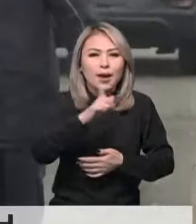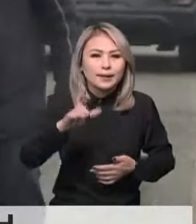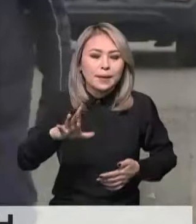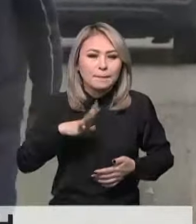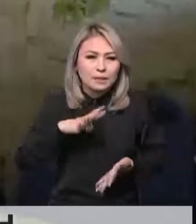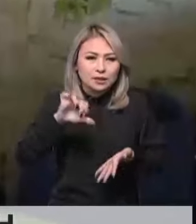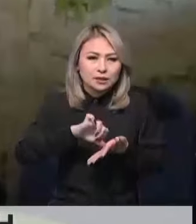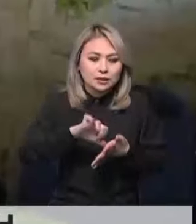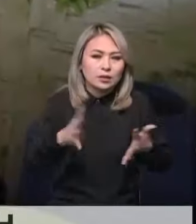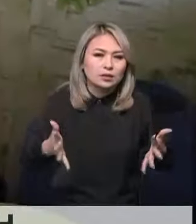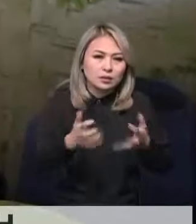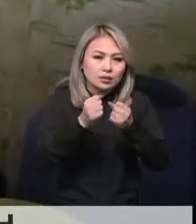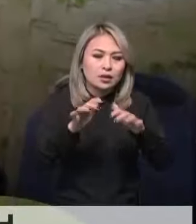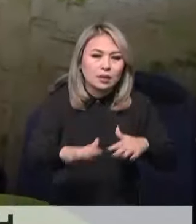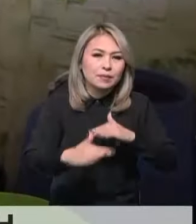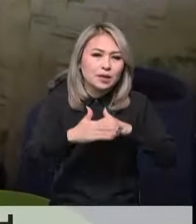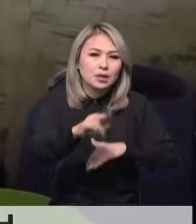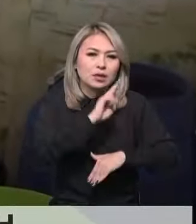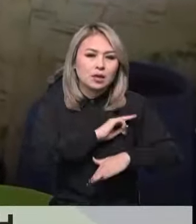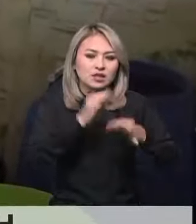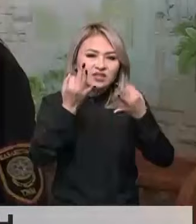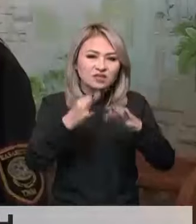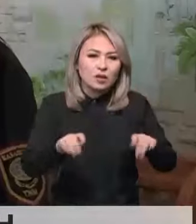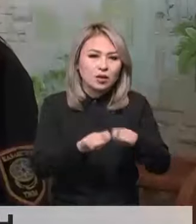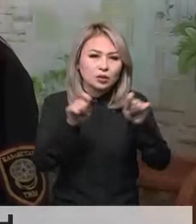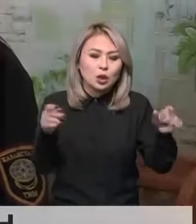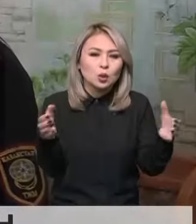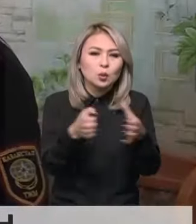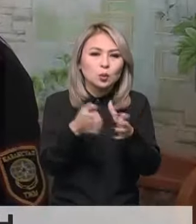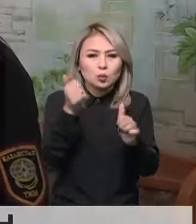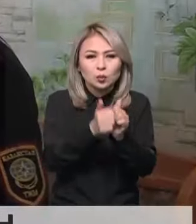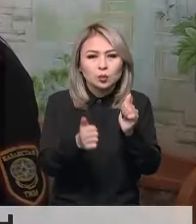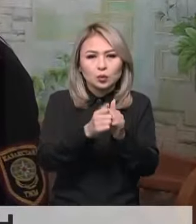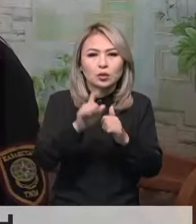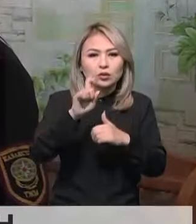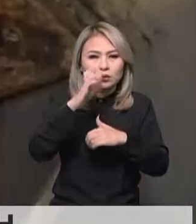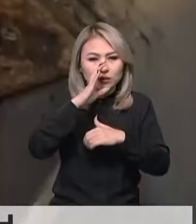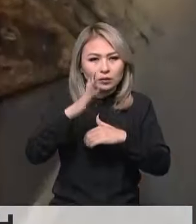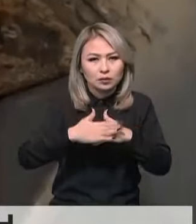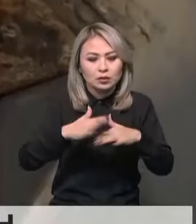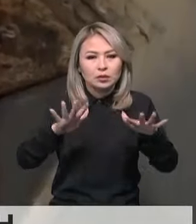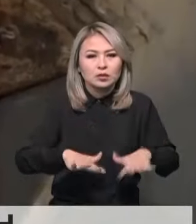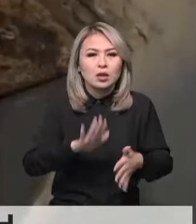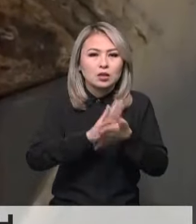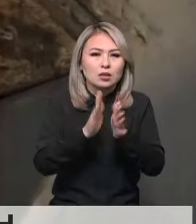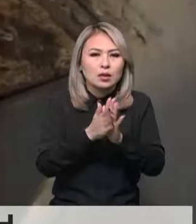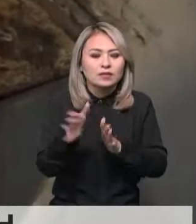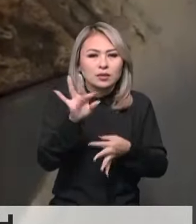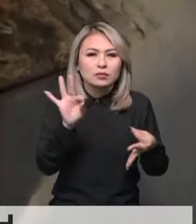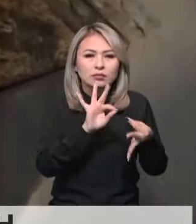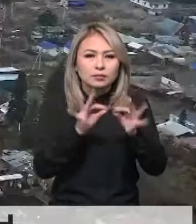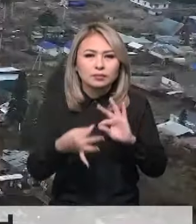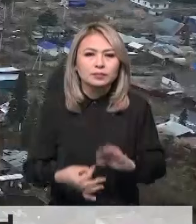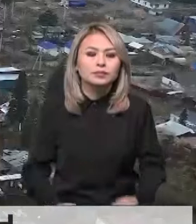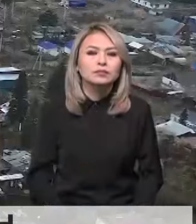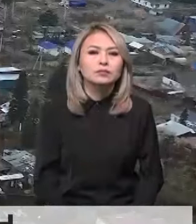үшін құтқарушылар әлеуметтік қызметкерлер мен еріктілерден құралған топ күнделікті 100-ге жуық үйді аралап, қауіпсіздік талаптарын түсіндіруде. Мерей